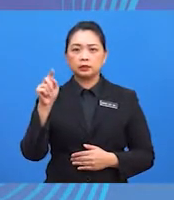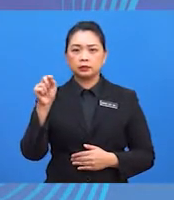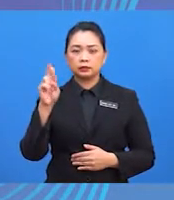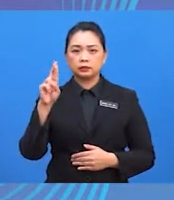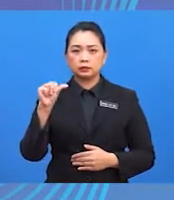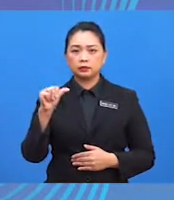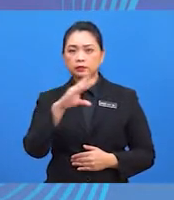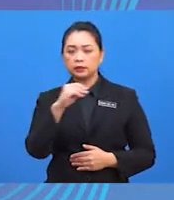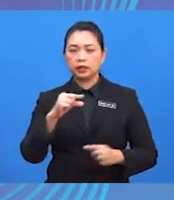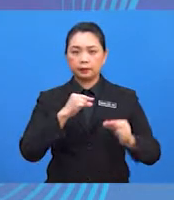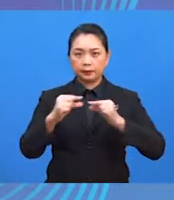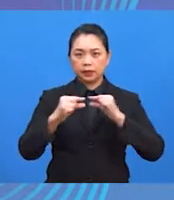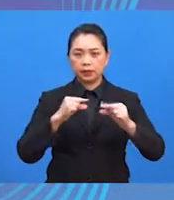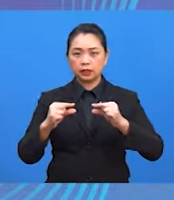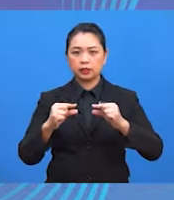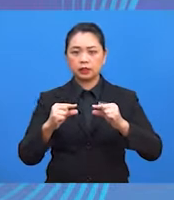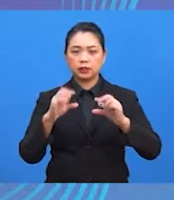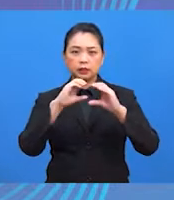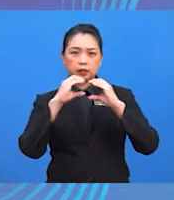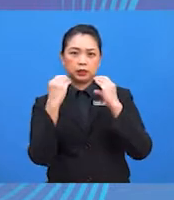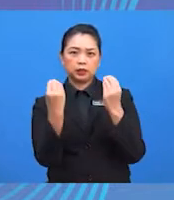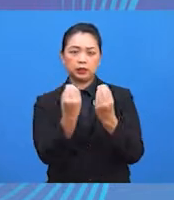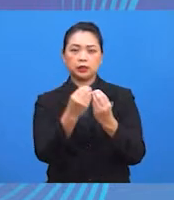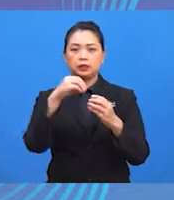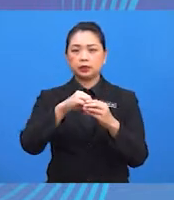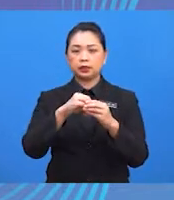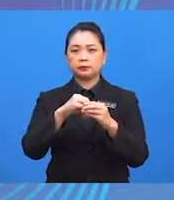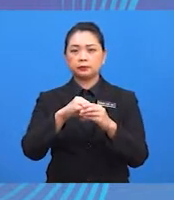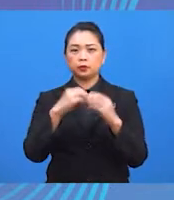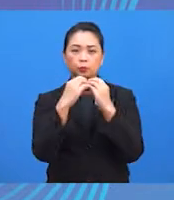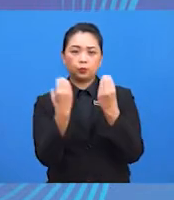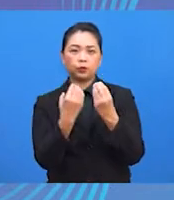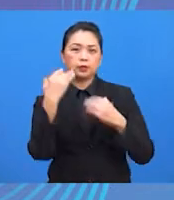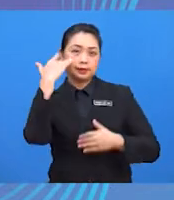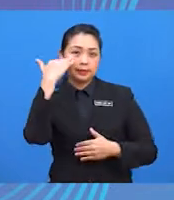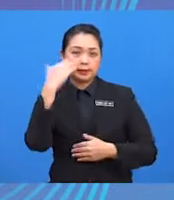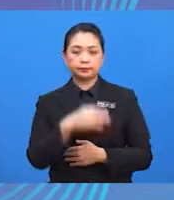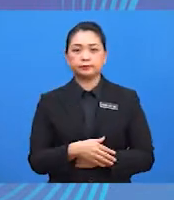dikategorikan dalam kumpulan warna yang segar, kaya dan bertenaga.